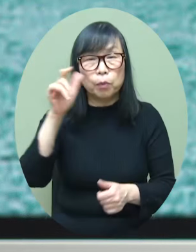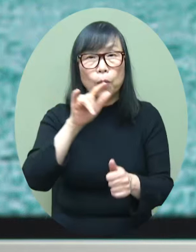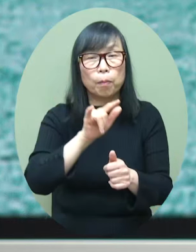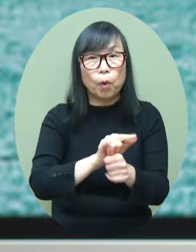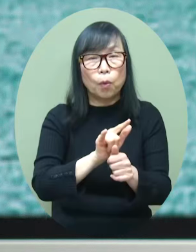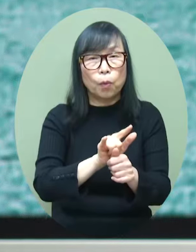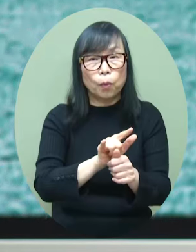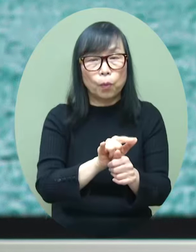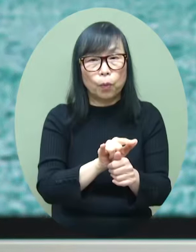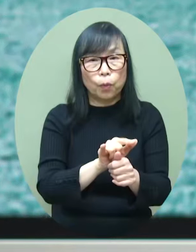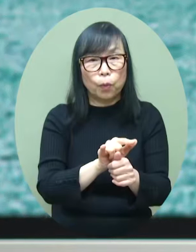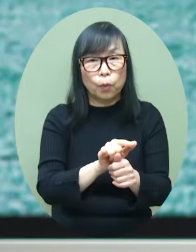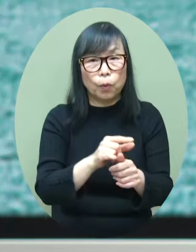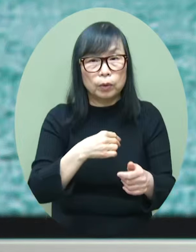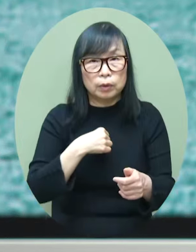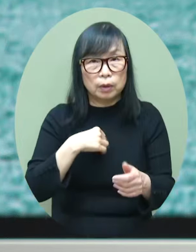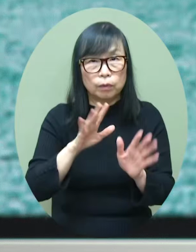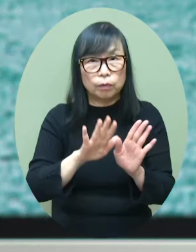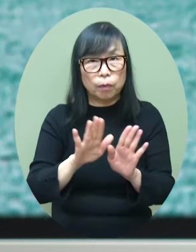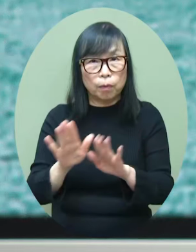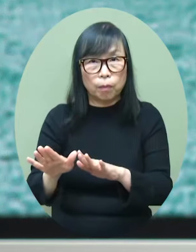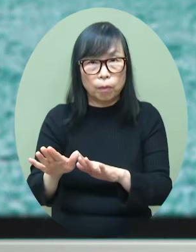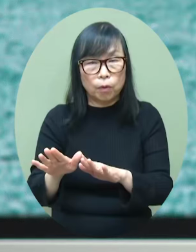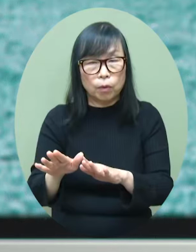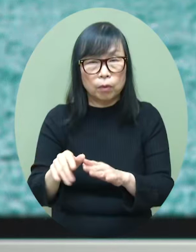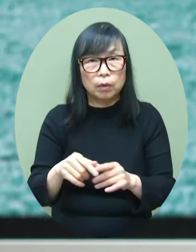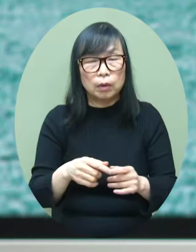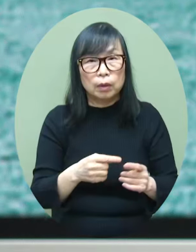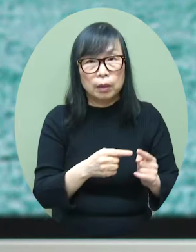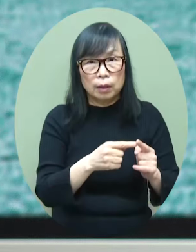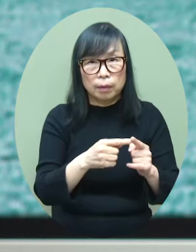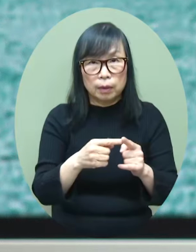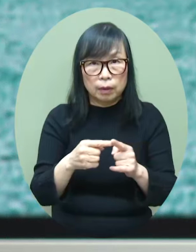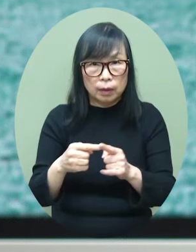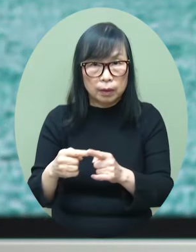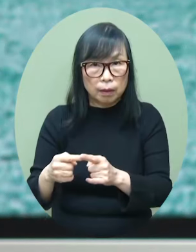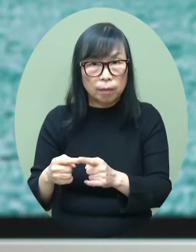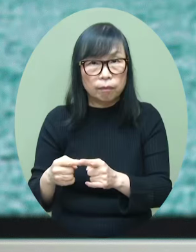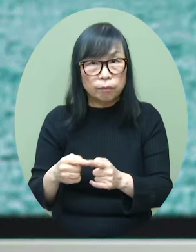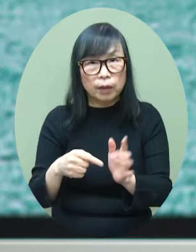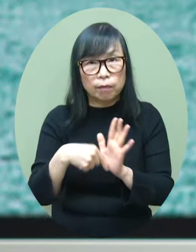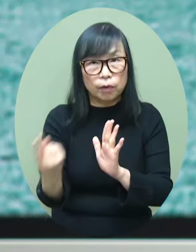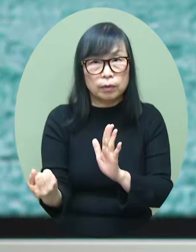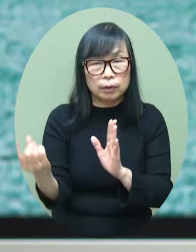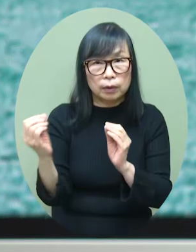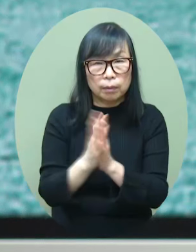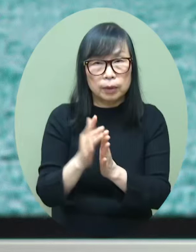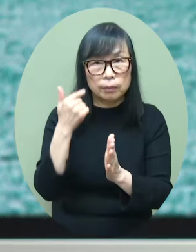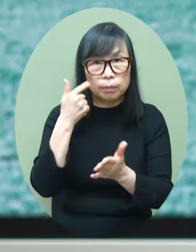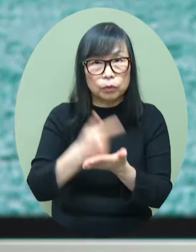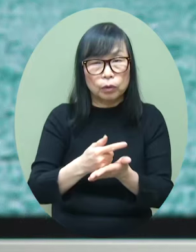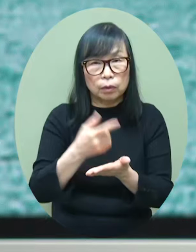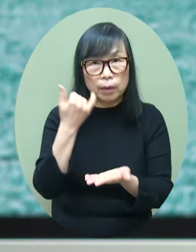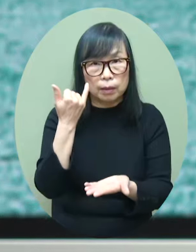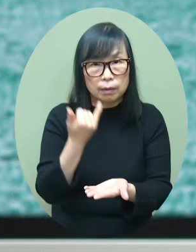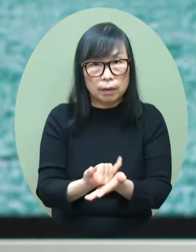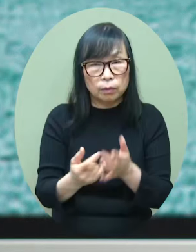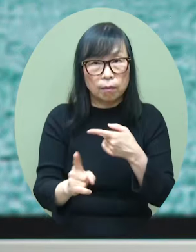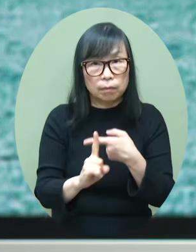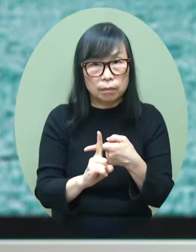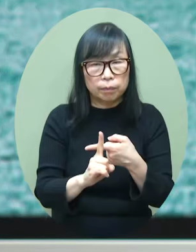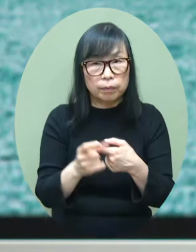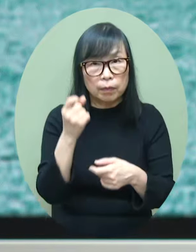用即係嗰個醫療服務嘅市民大眾咧，就係即係防止佢哋感染重症同埋死亡風險啦